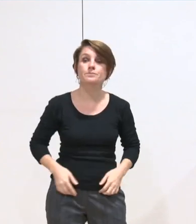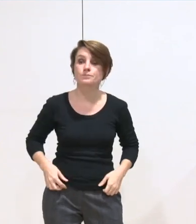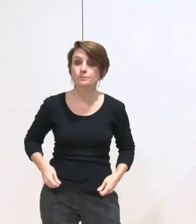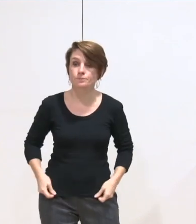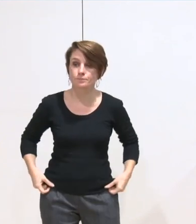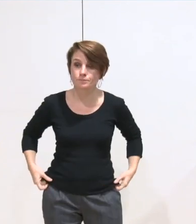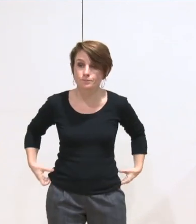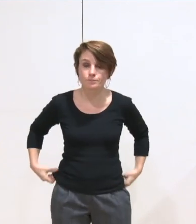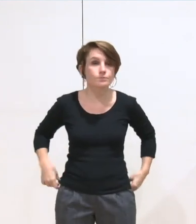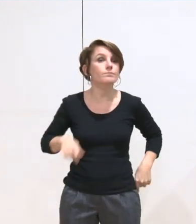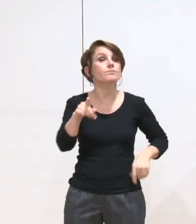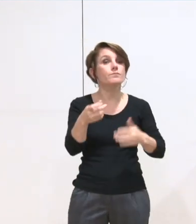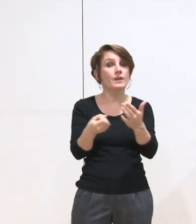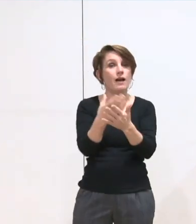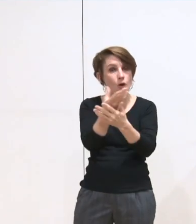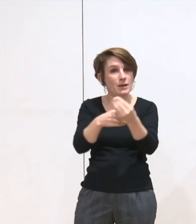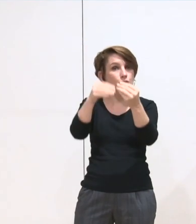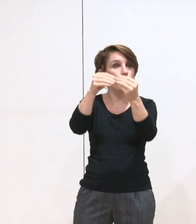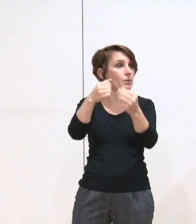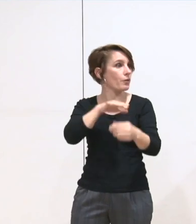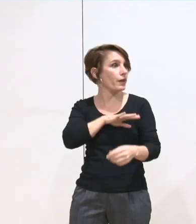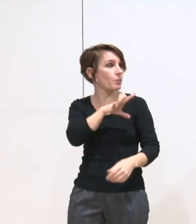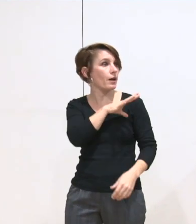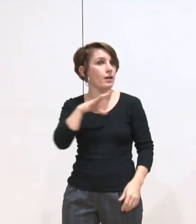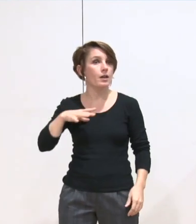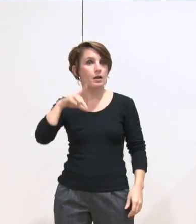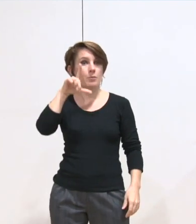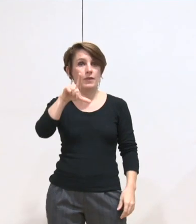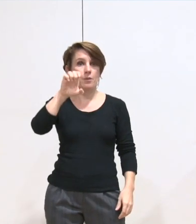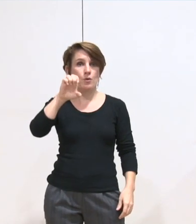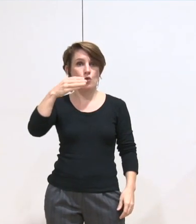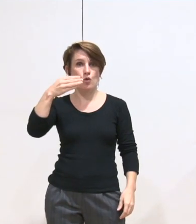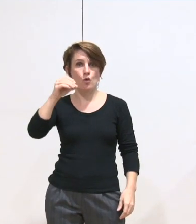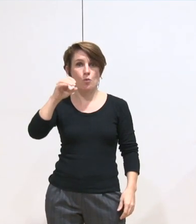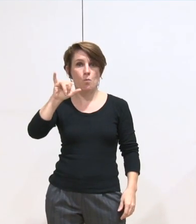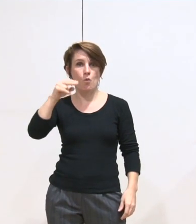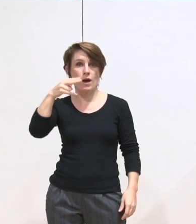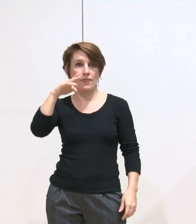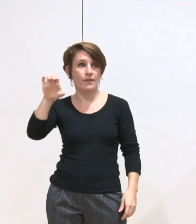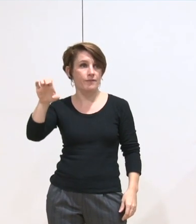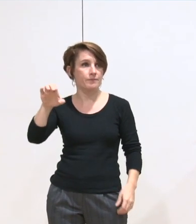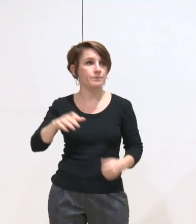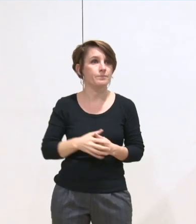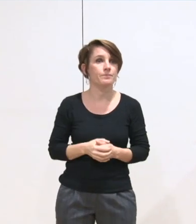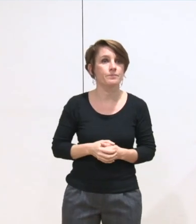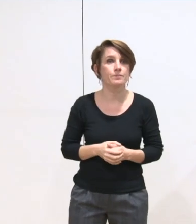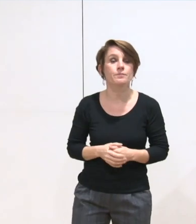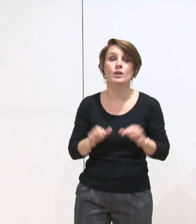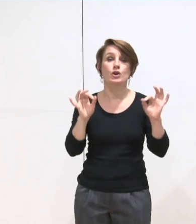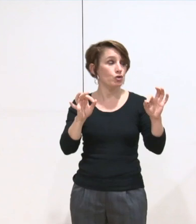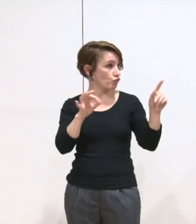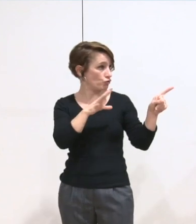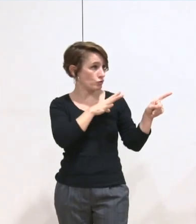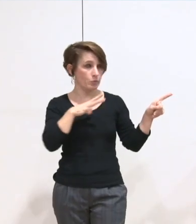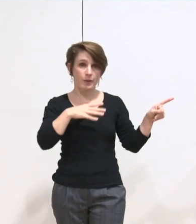Un point complémentaire, comme c'était souligné. Madame Lemoine. Oui, donc très rapidement, comme l'a dit Elisa Martin, je